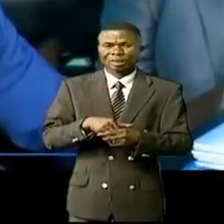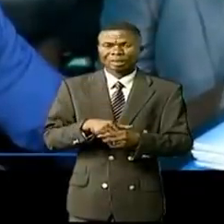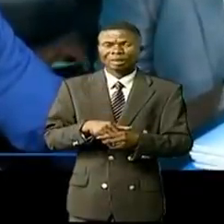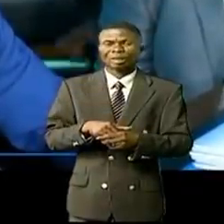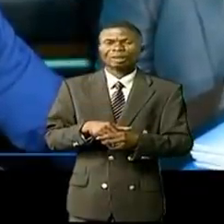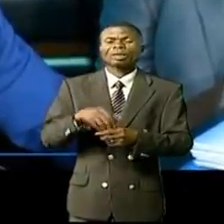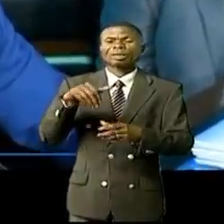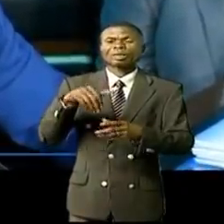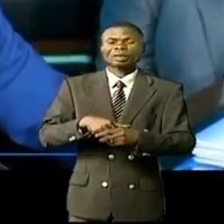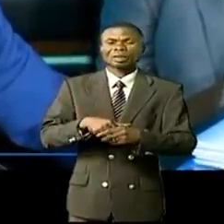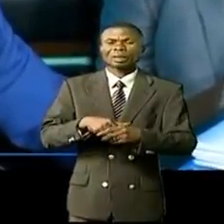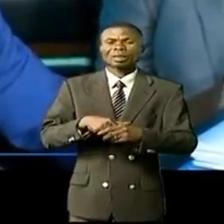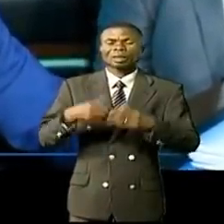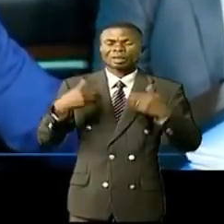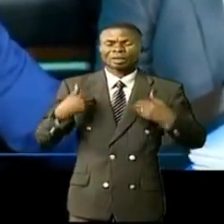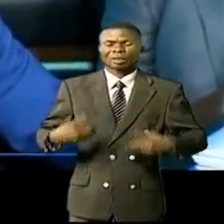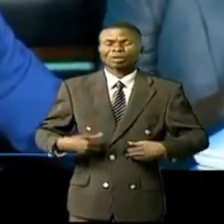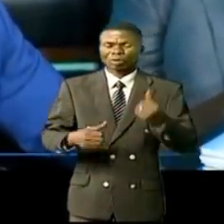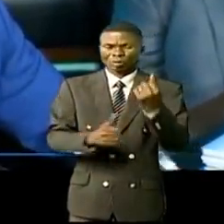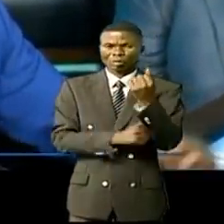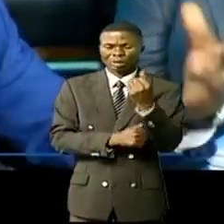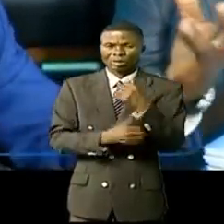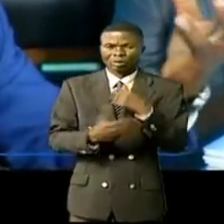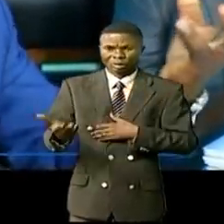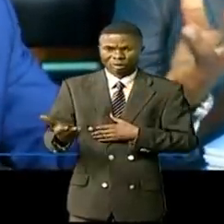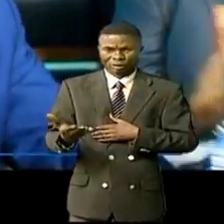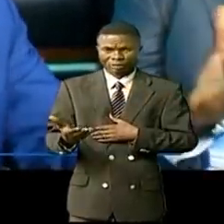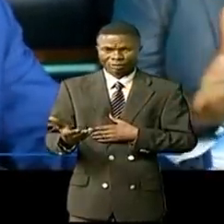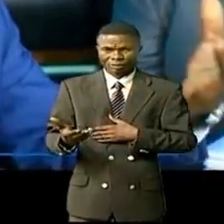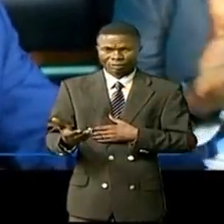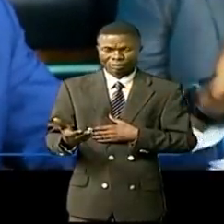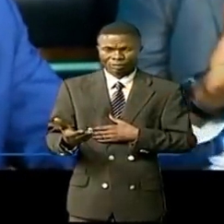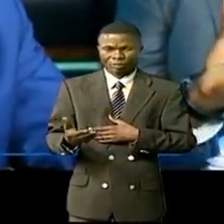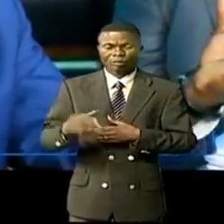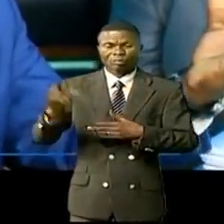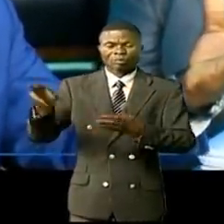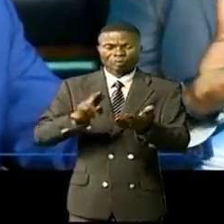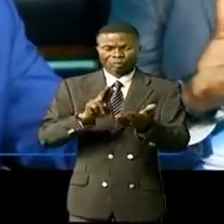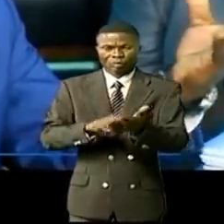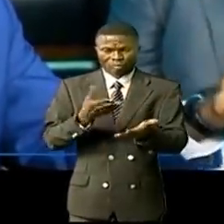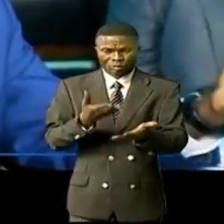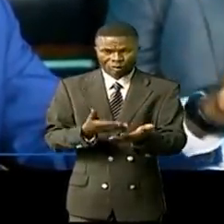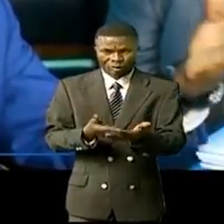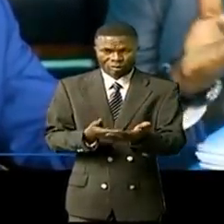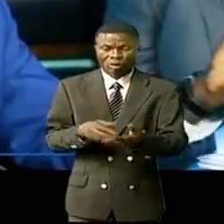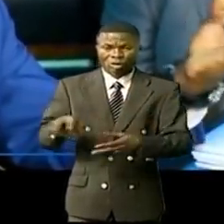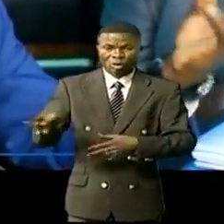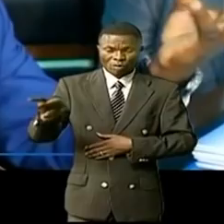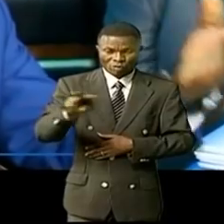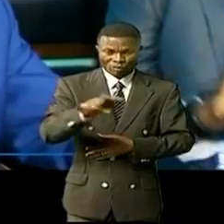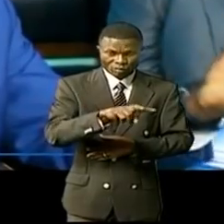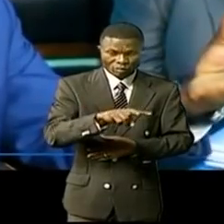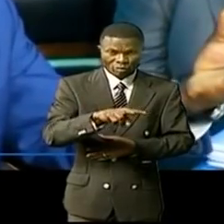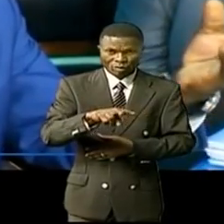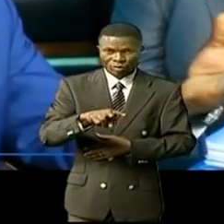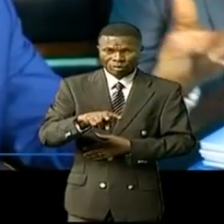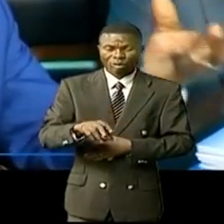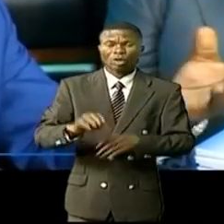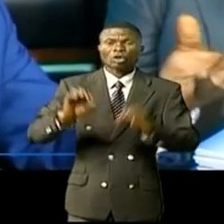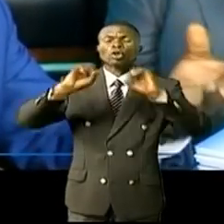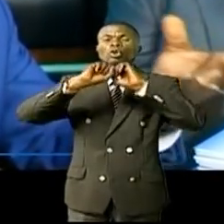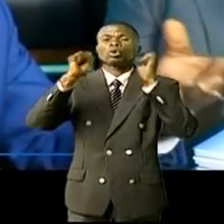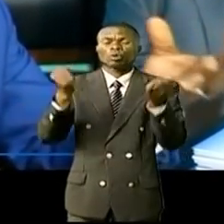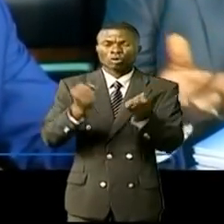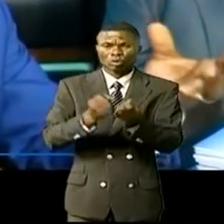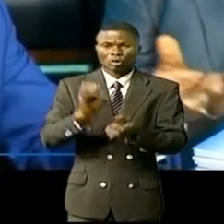le corps humain. Donc c'est cette vitalité-là. Et vous, comme OGFREM, vous êtes